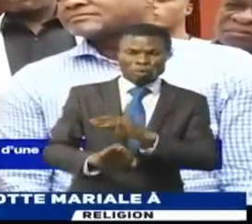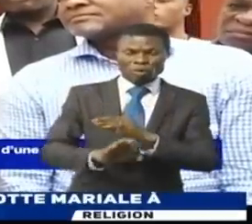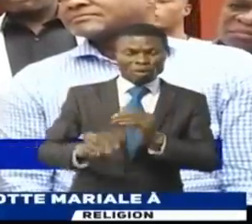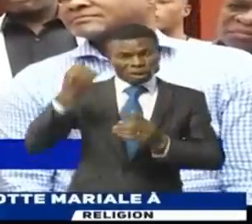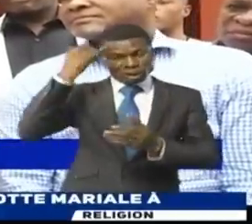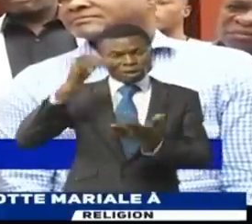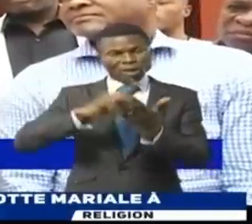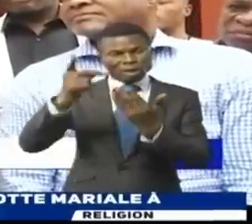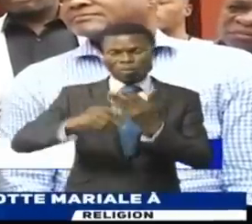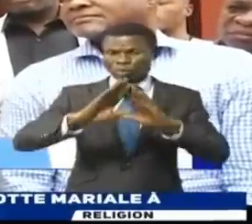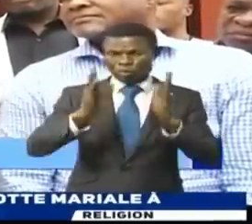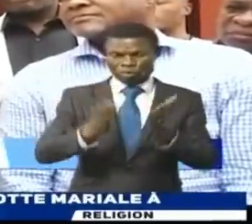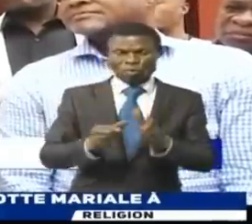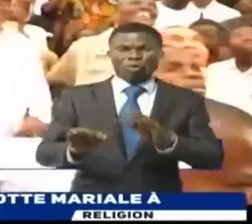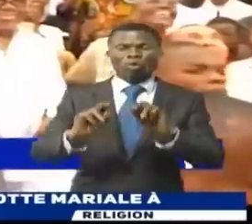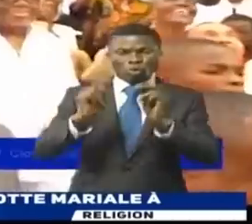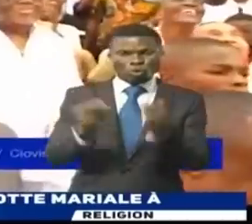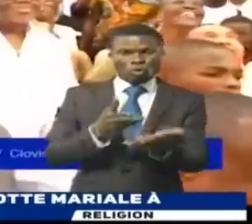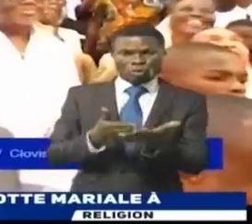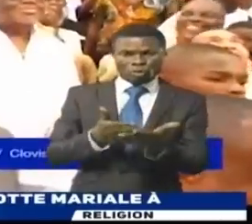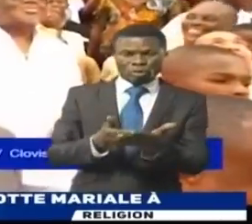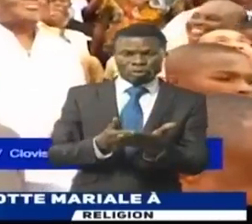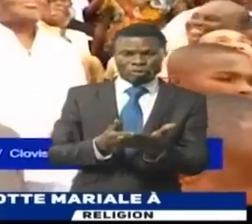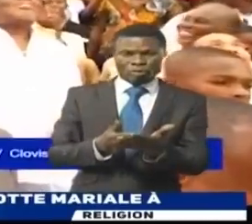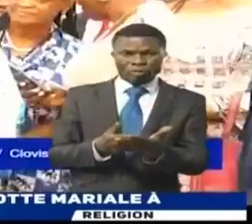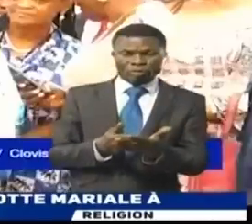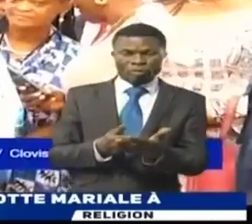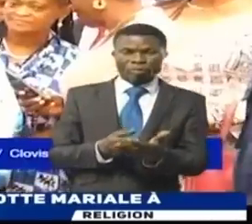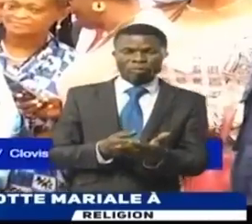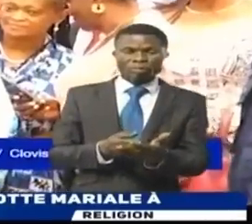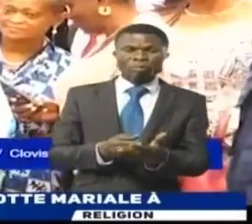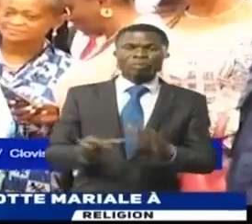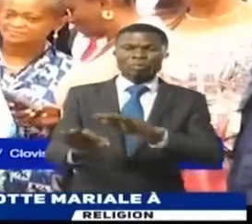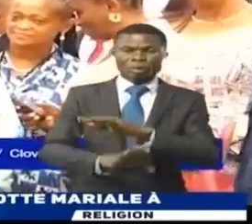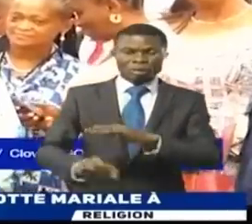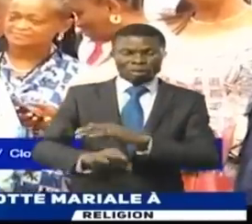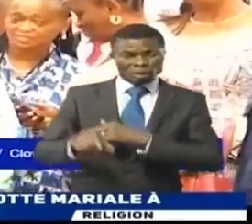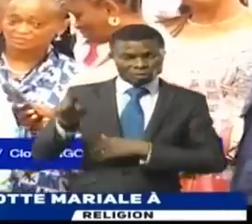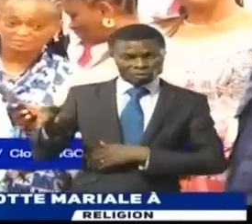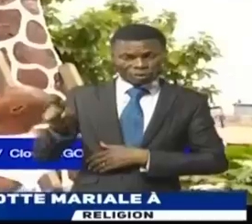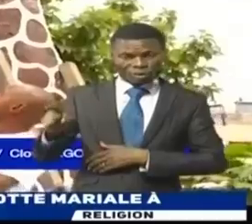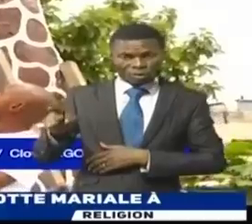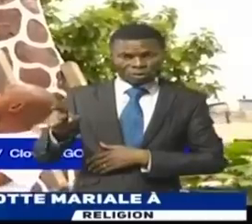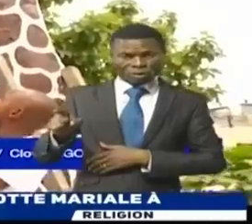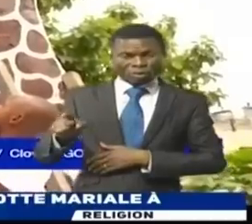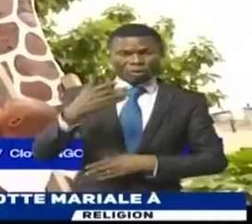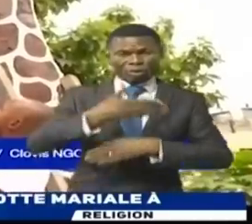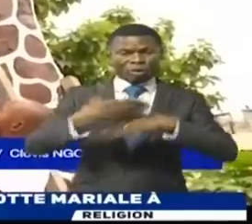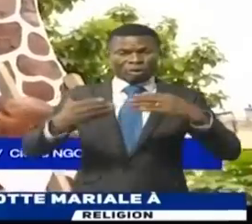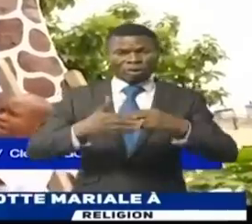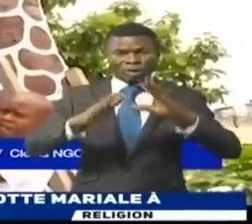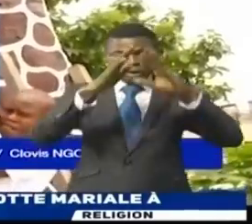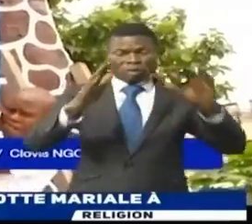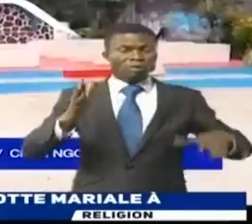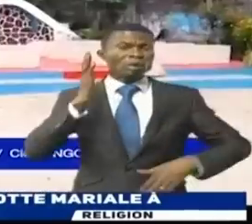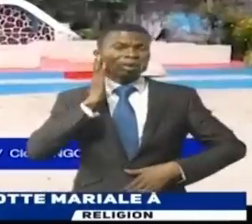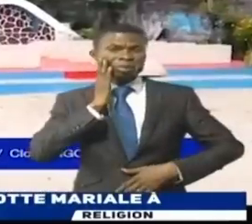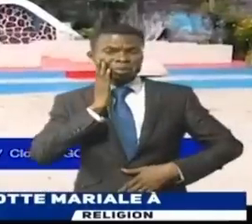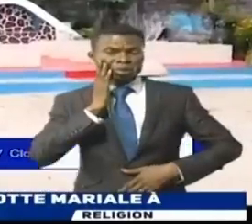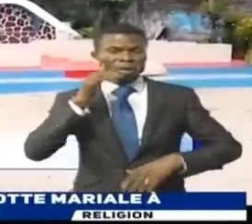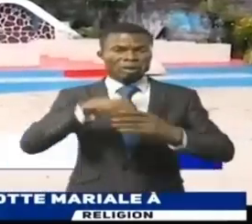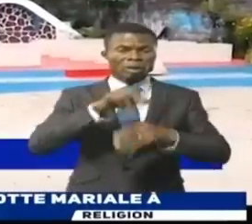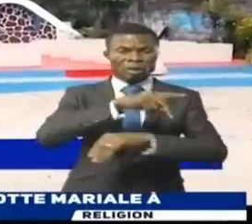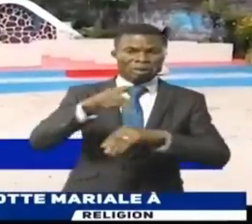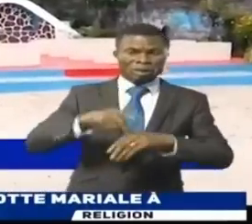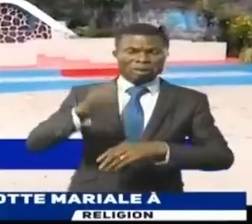ambitions et tous les projets de cette fondation. Notez qu'il y a peu, la fondation Godard Motemona a construit une grotte mariale à la